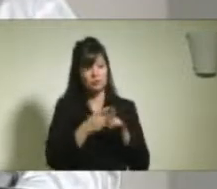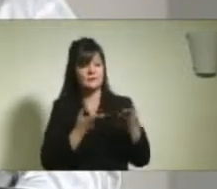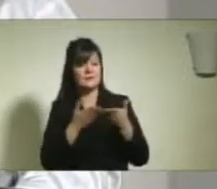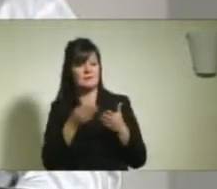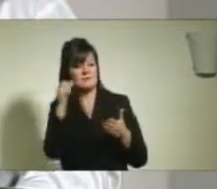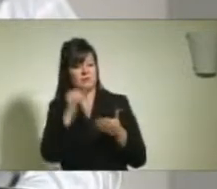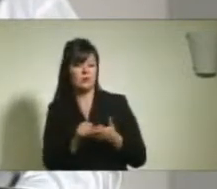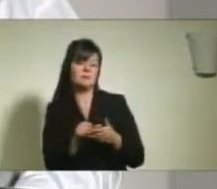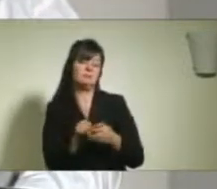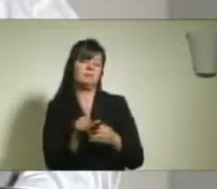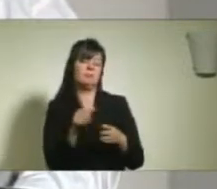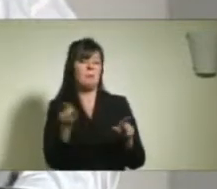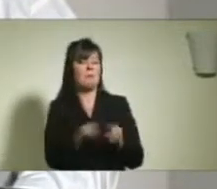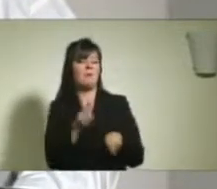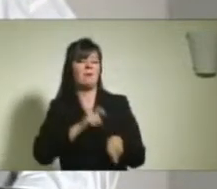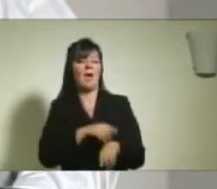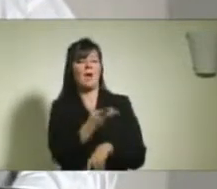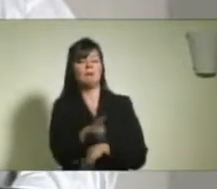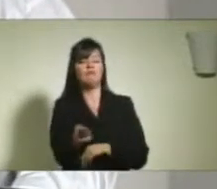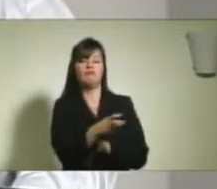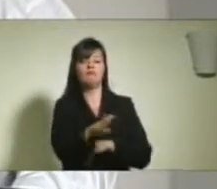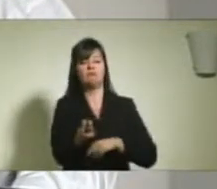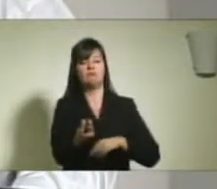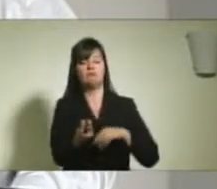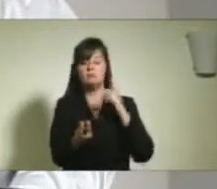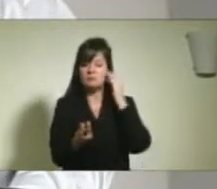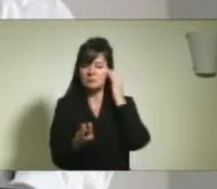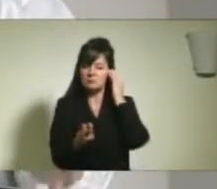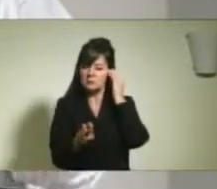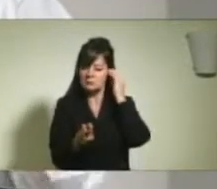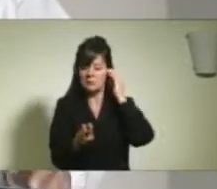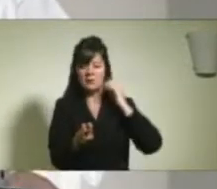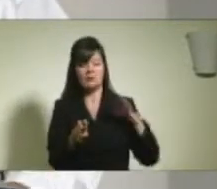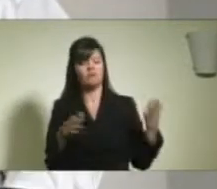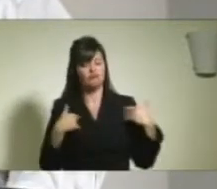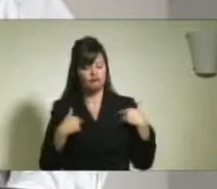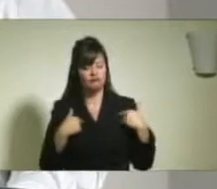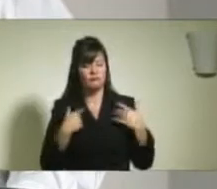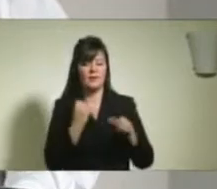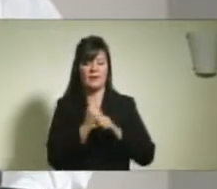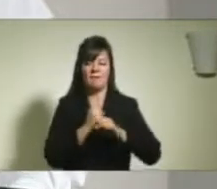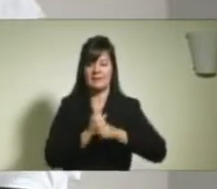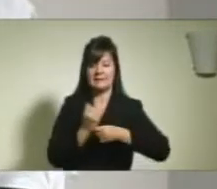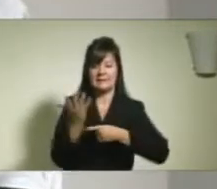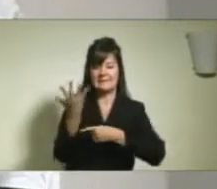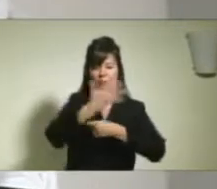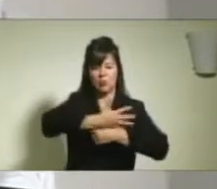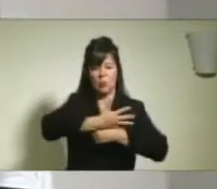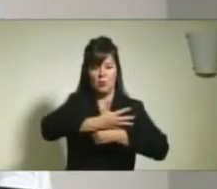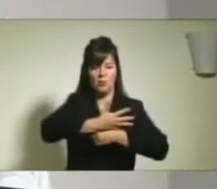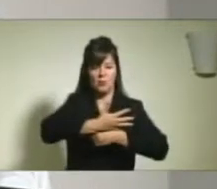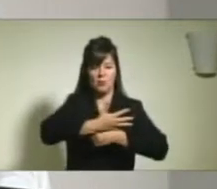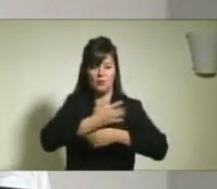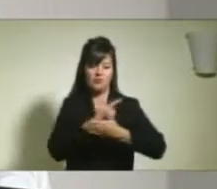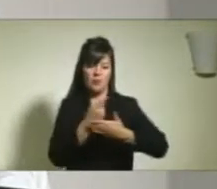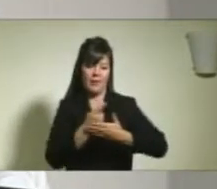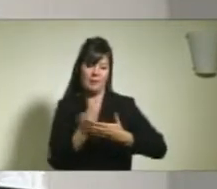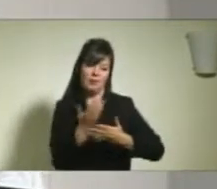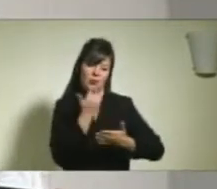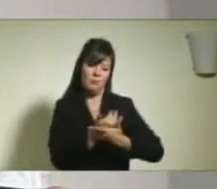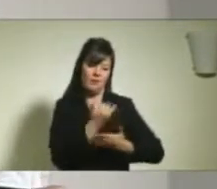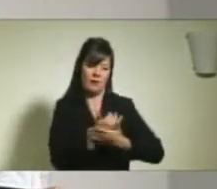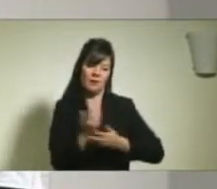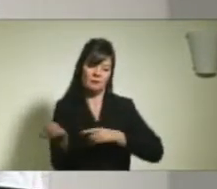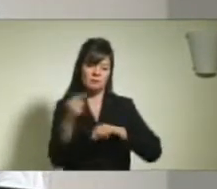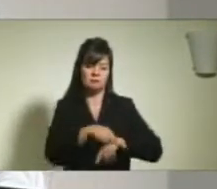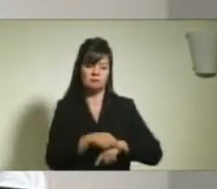même temps. Et j'ai dit mais comment? Elle m'a dit je suis ouverte 5 jours par semaine le matin, donc